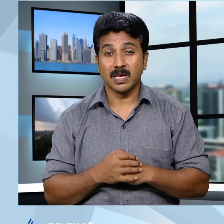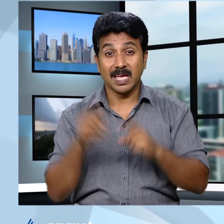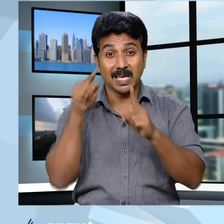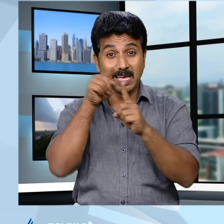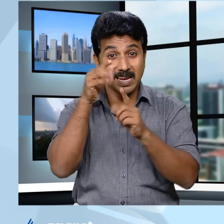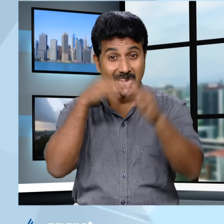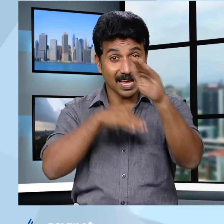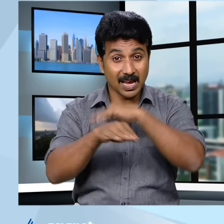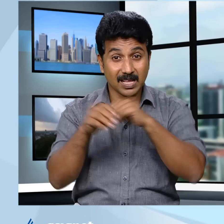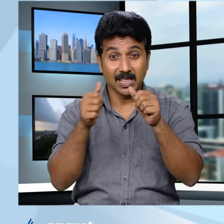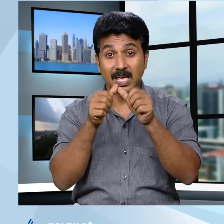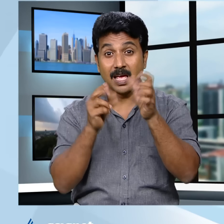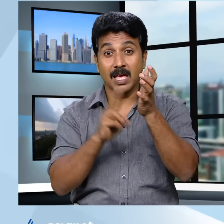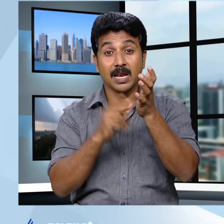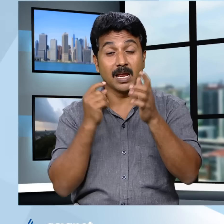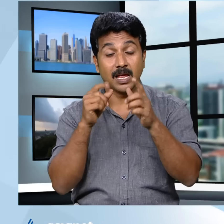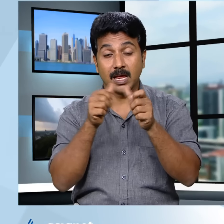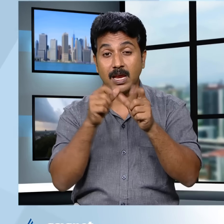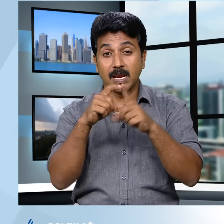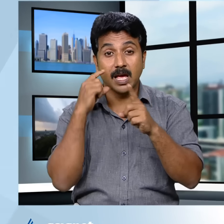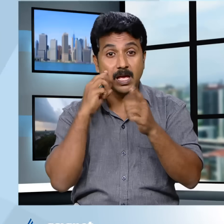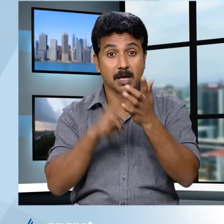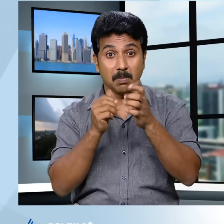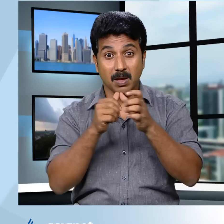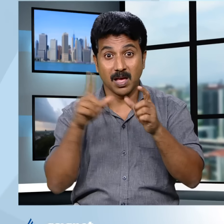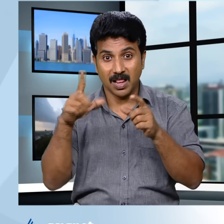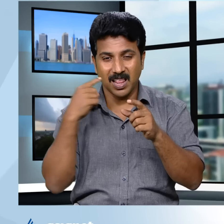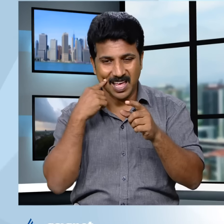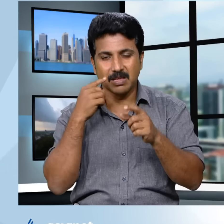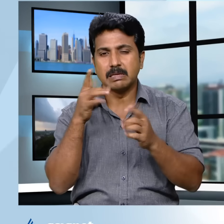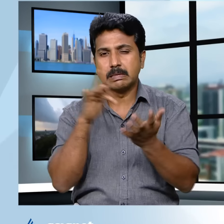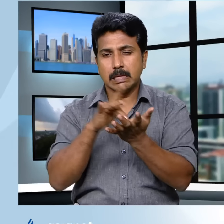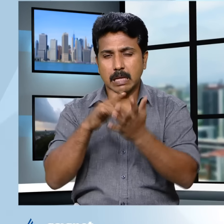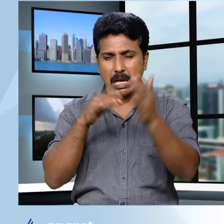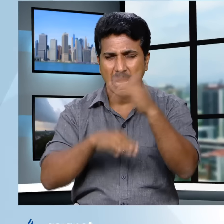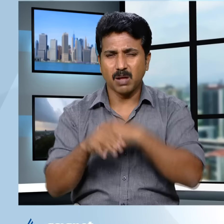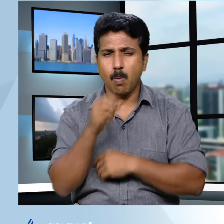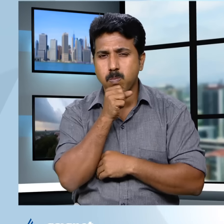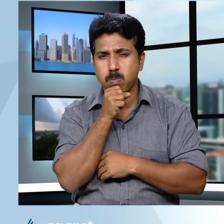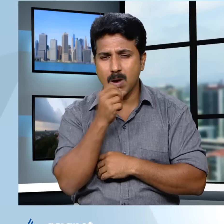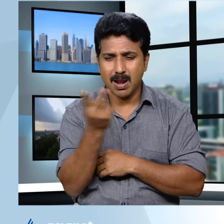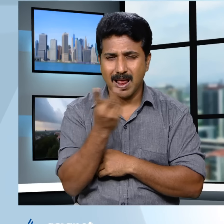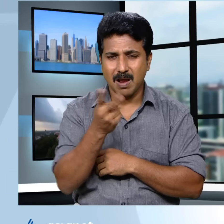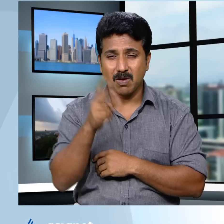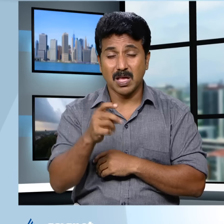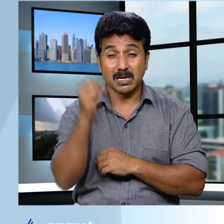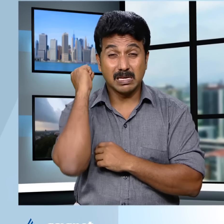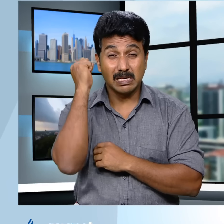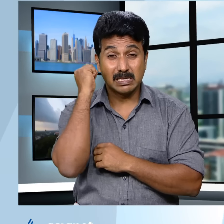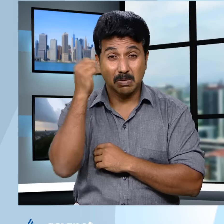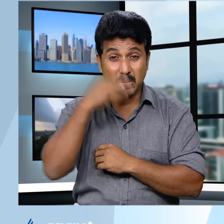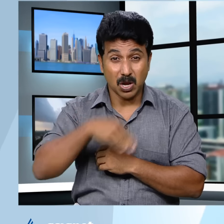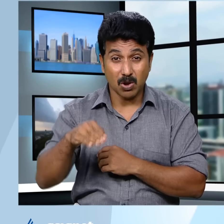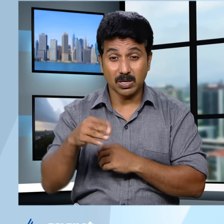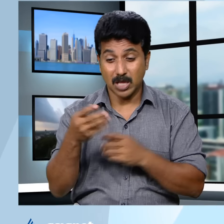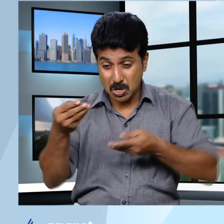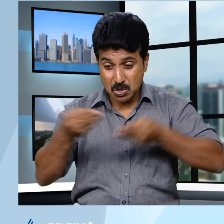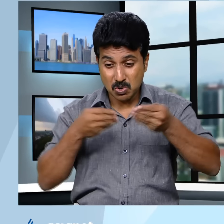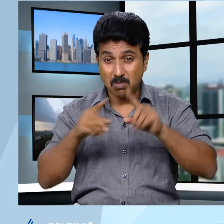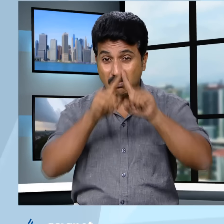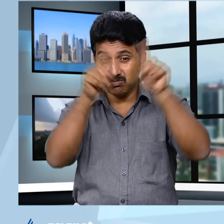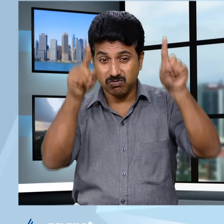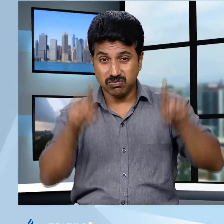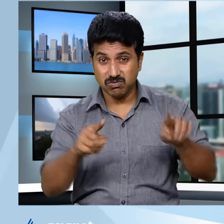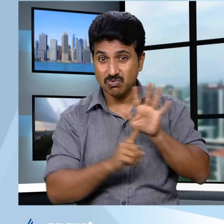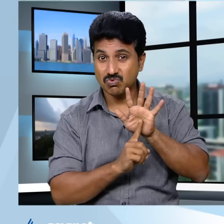ഇടുക്കി അടിമാലിയിൽ പെൻഷൻ മുടങ്ങിയതിനെ തുടർന്ന് പ്രതിസന്ധിയിലായ വൃദ്ധദമ്പതികളുടെ പ്രതിഷേധം. ദയാവധത്തിന് തയ്യാറെന്ന ബോർഡ് കടയ്ക്ക് മുന്നിൽ സ്ഥാപിച്ചാണ്